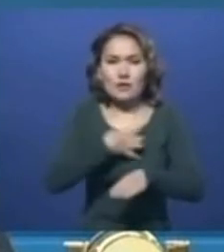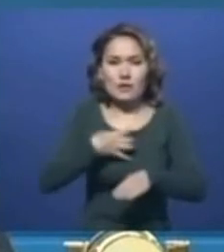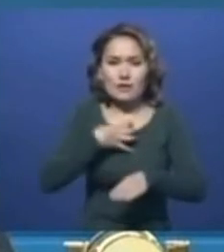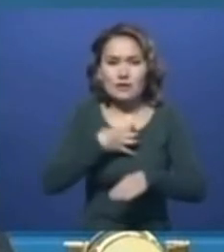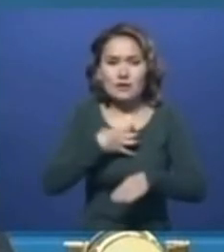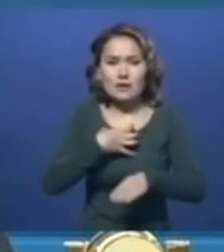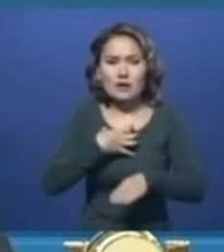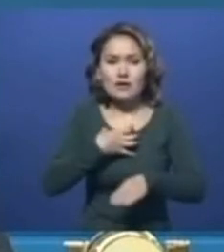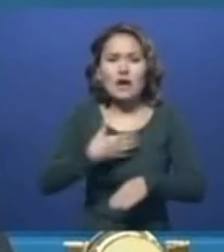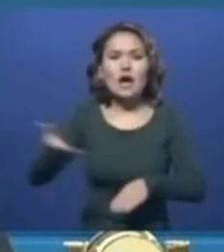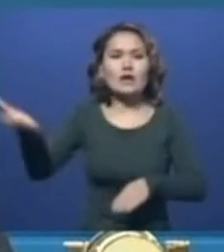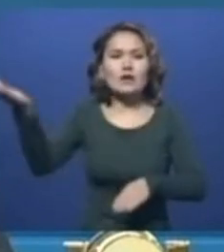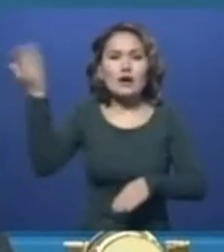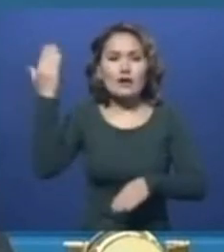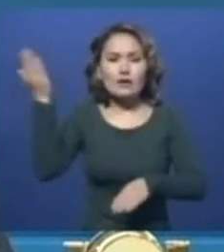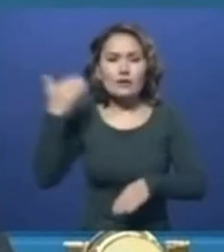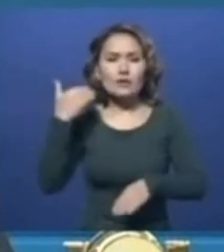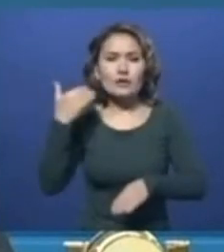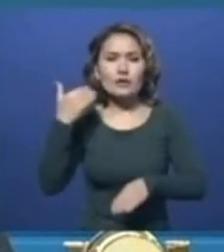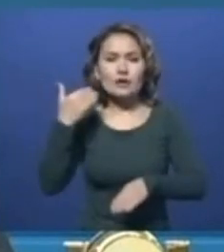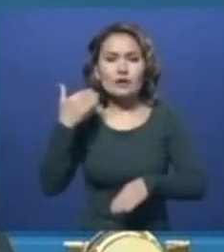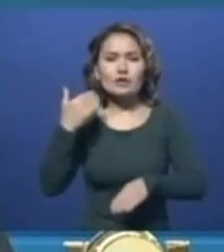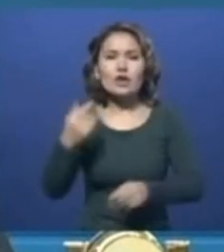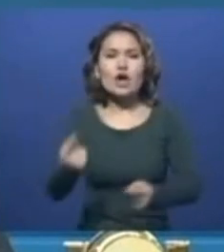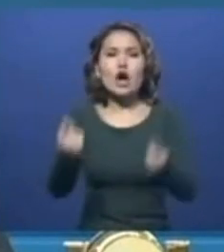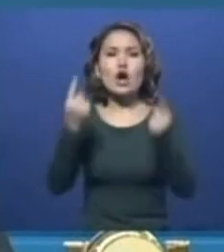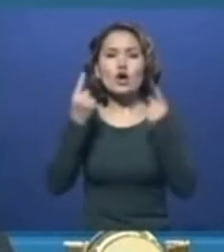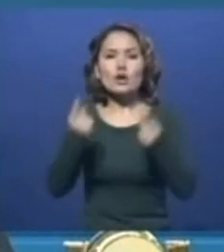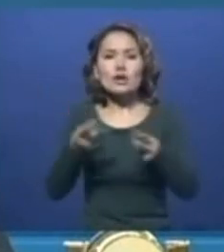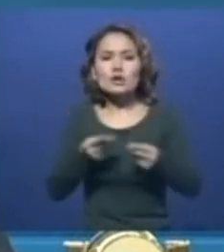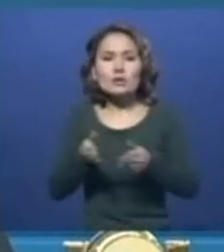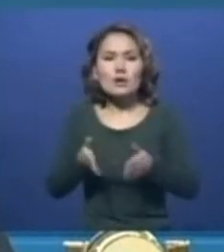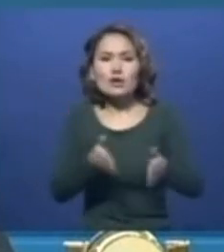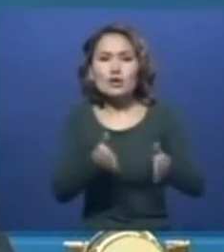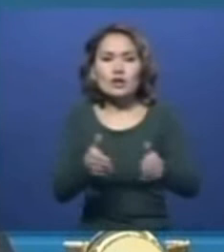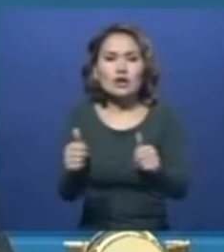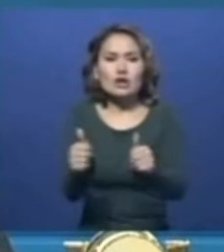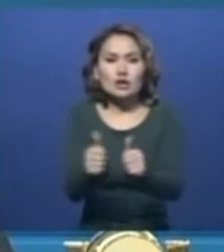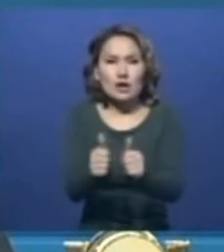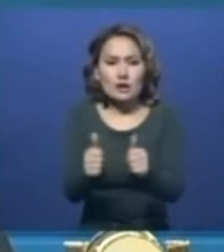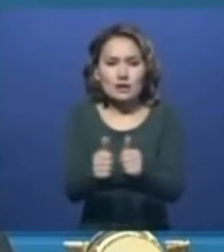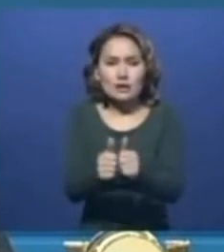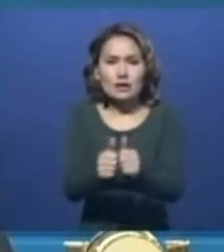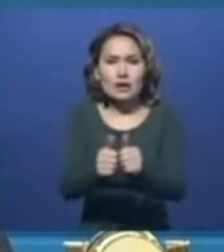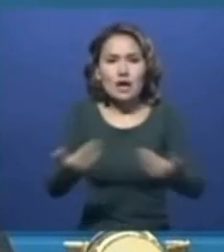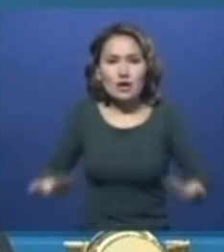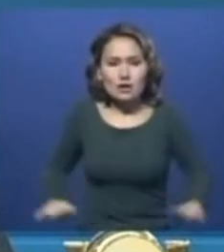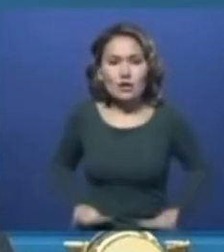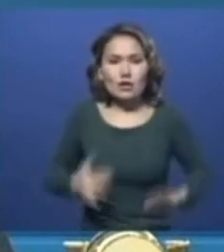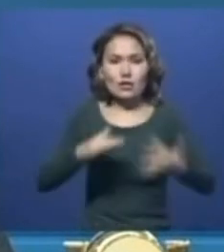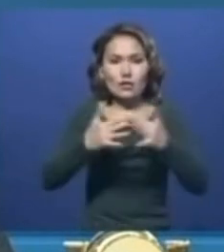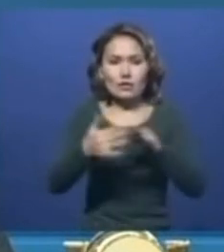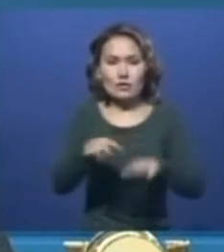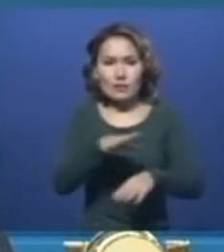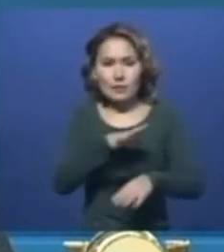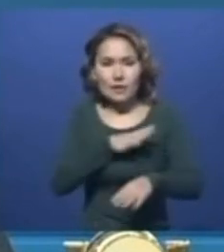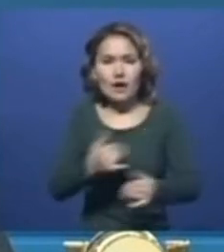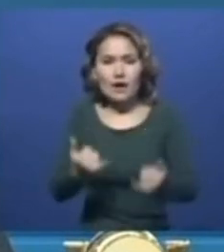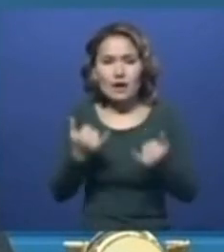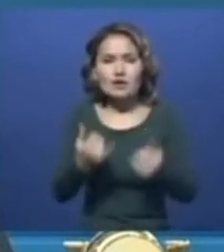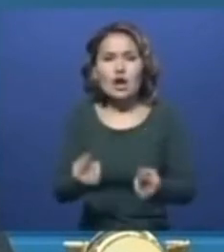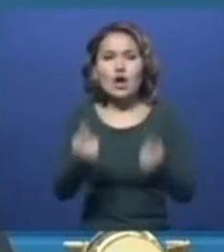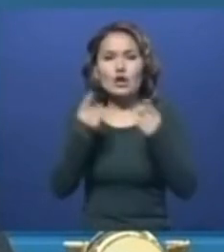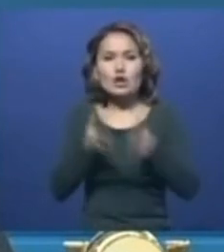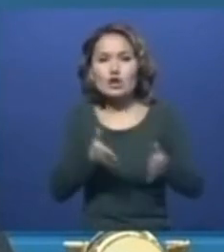замандарда ірі қалаларымыздың көбі ұлы жібек жолын жағалай қоныс тепкенін білесіздер. Қазірде қайнаған тіршілік күре жолдың